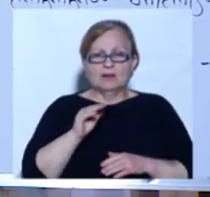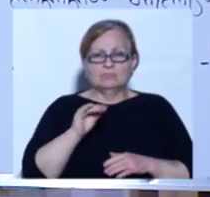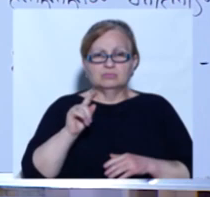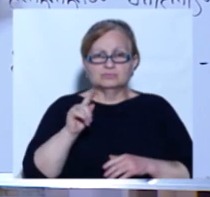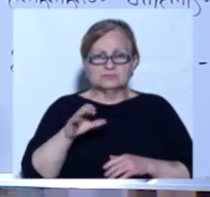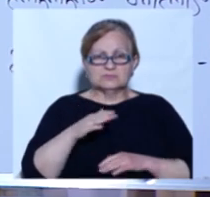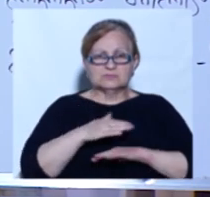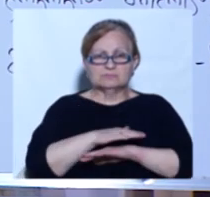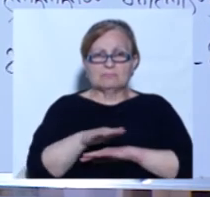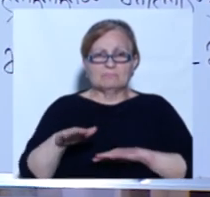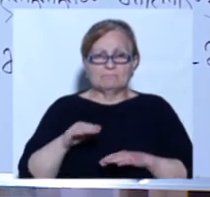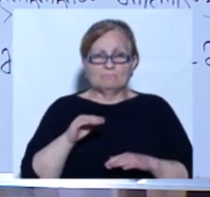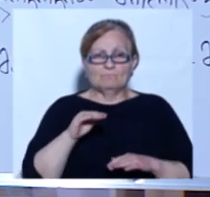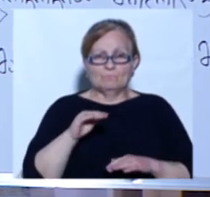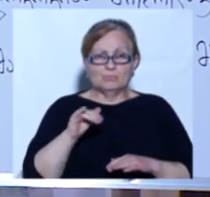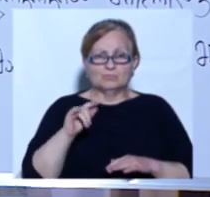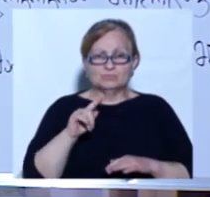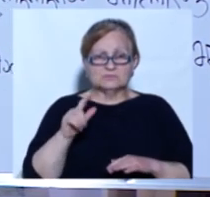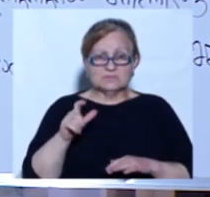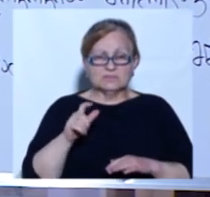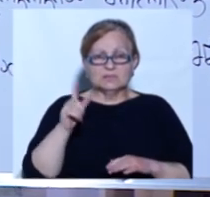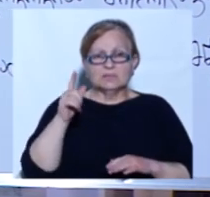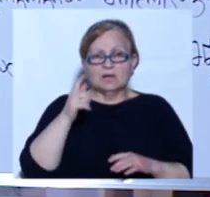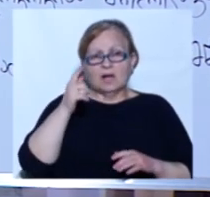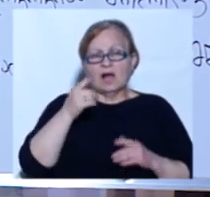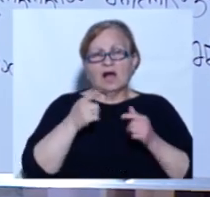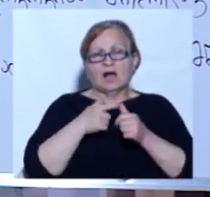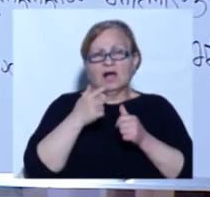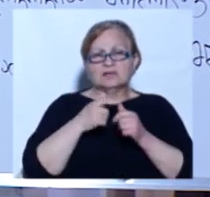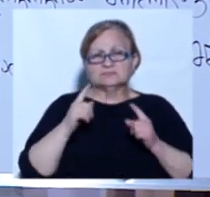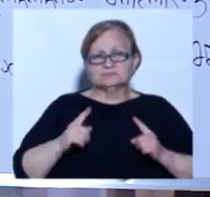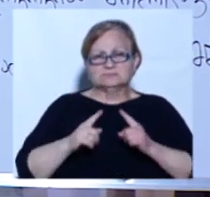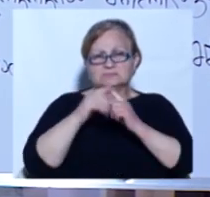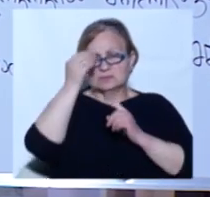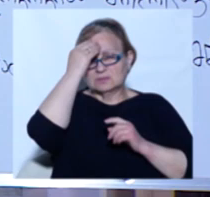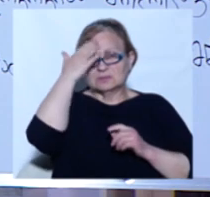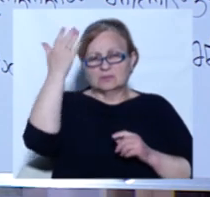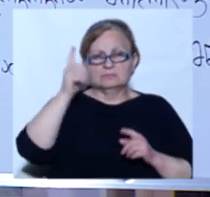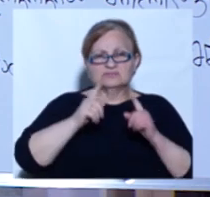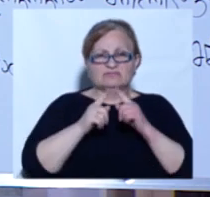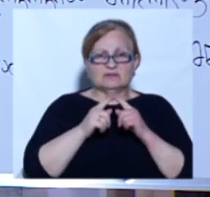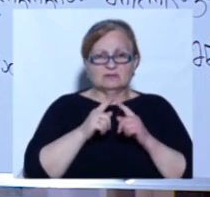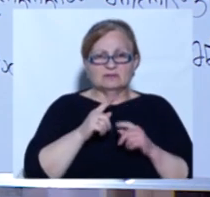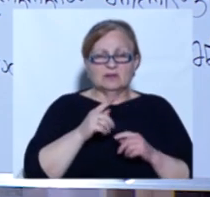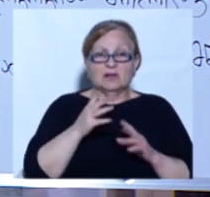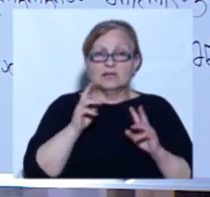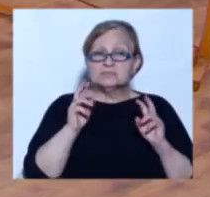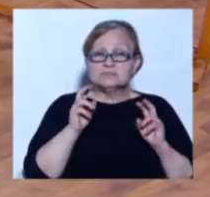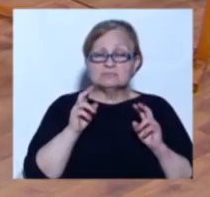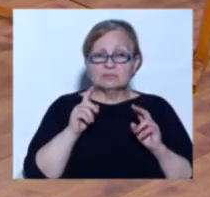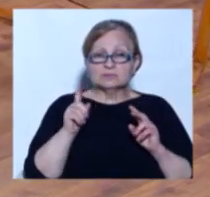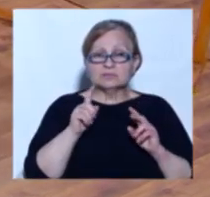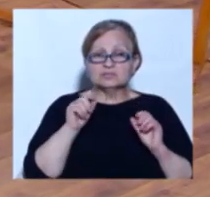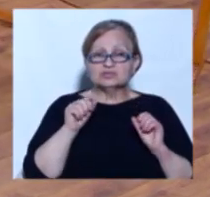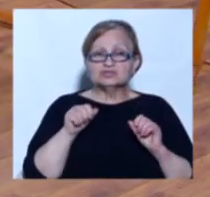აქ მოიაზრება ფუძიამა იაპონიის უმაღლესი მწვერვალი. Და როგორ გონია, სიმბოლურად რაზე